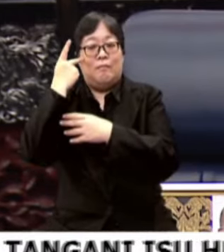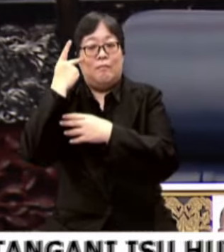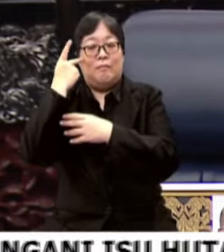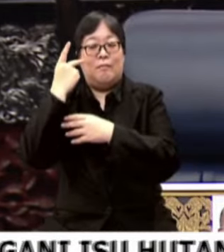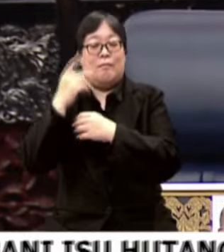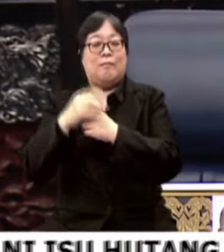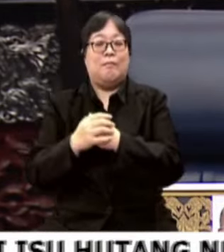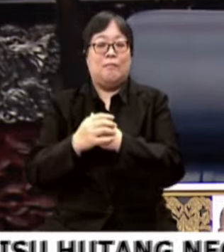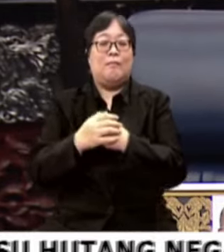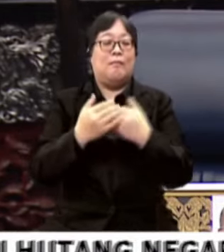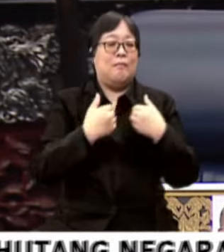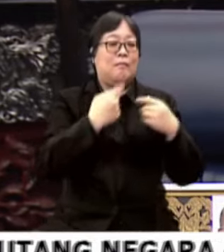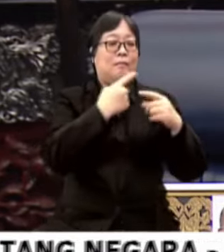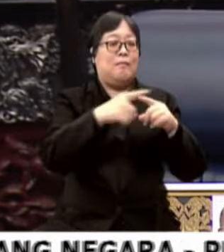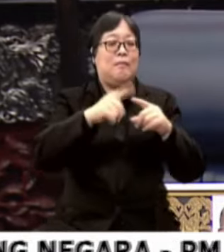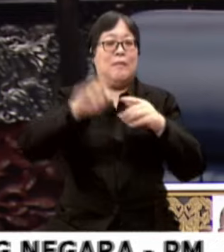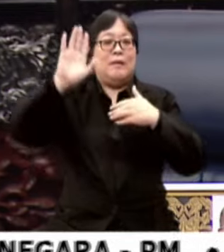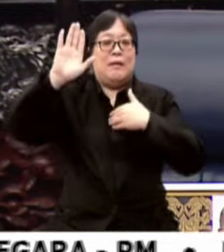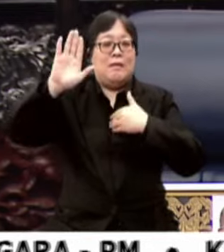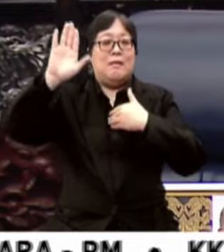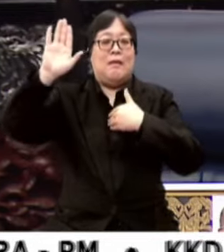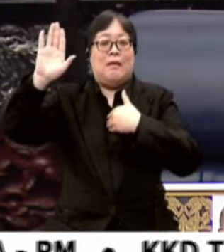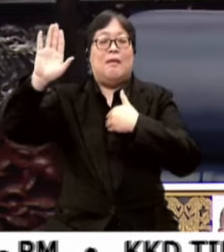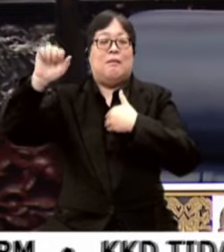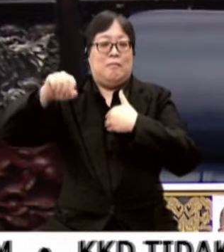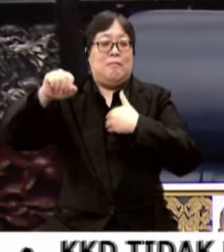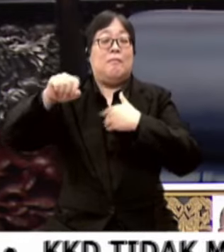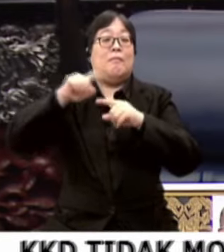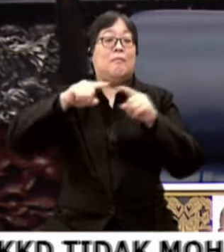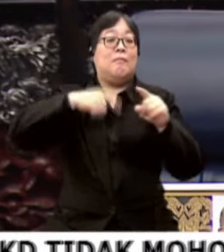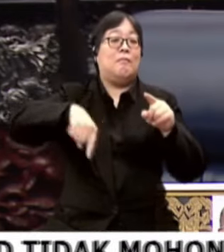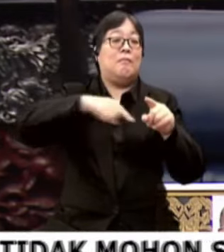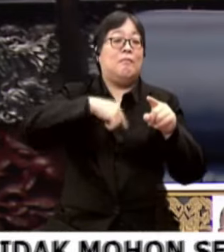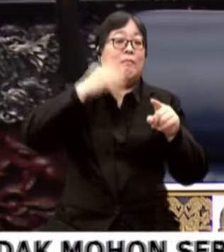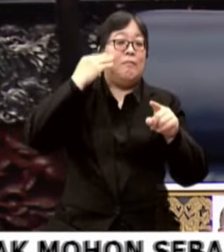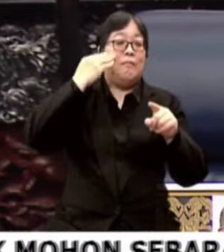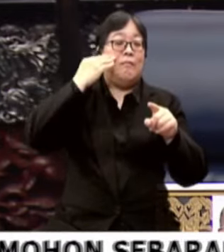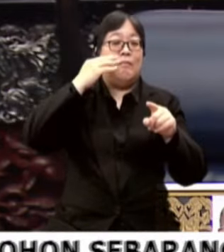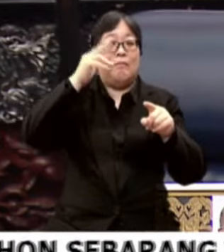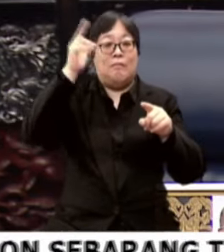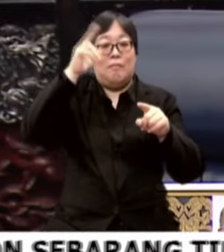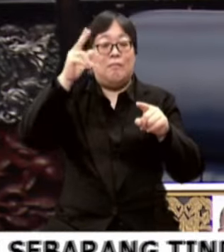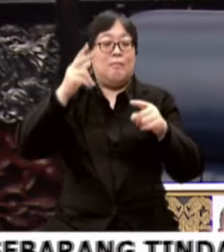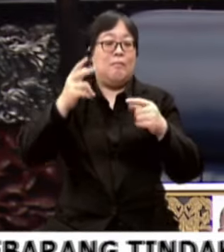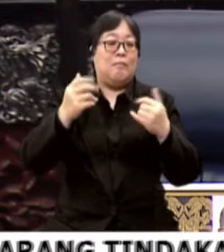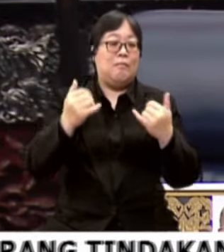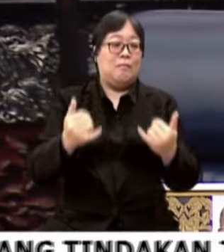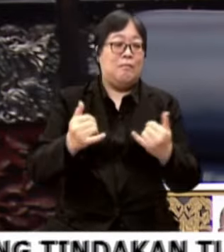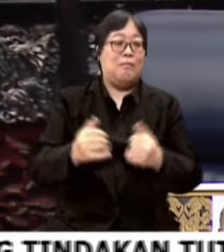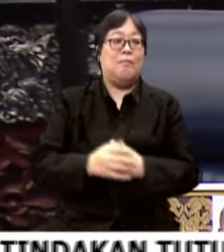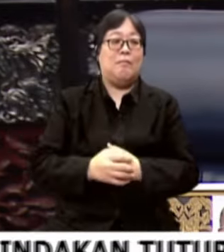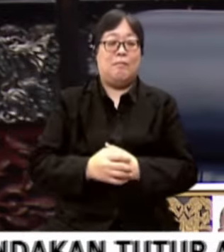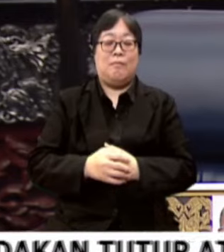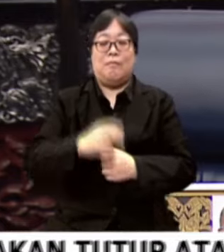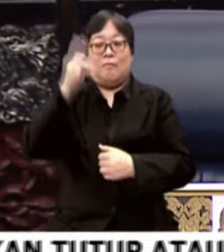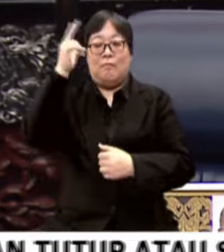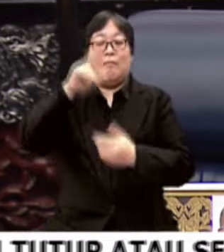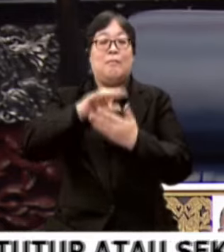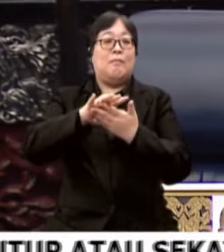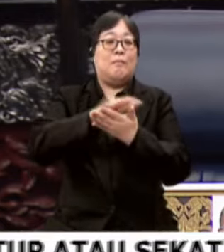membuat berbagai janji tetapi seperti yang kita juga tahu kerajaan yang sediaan adalah satu kerajaan